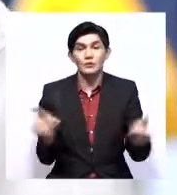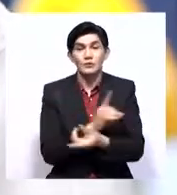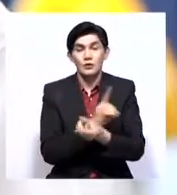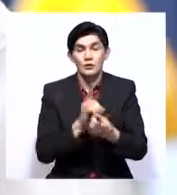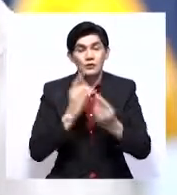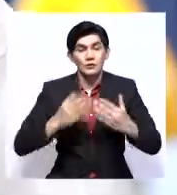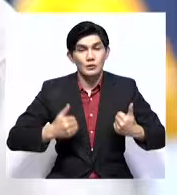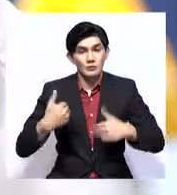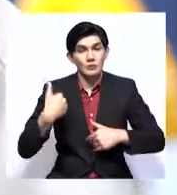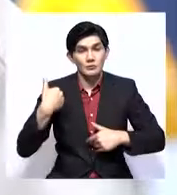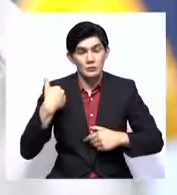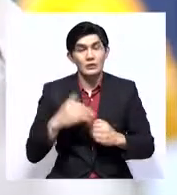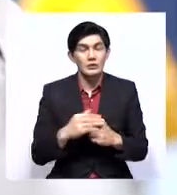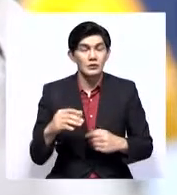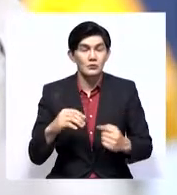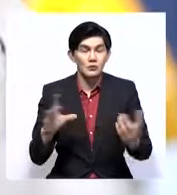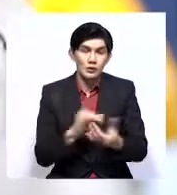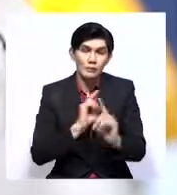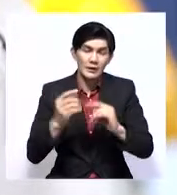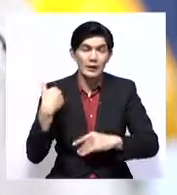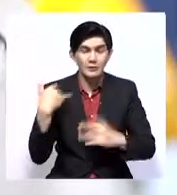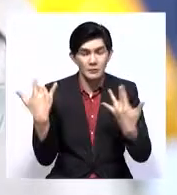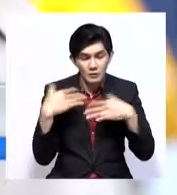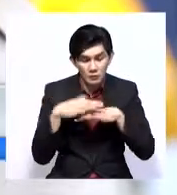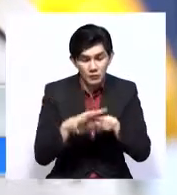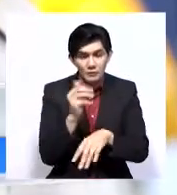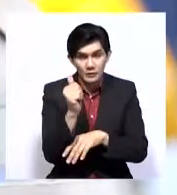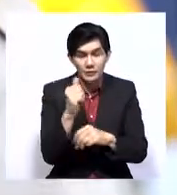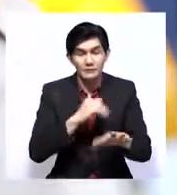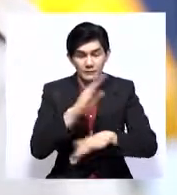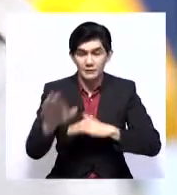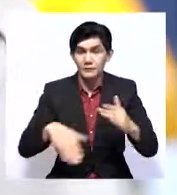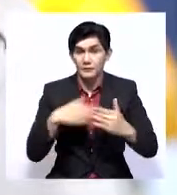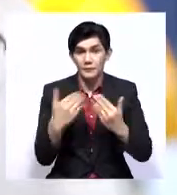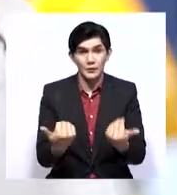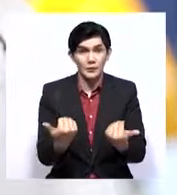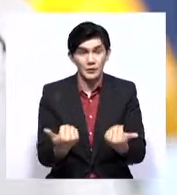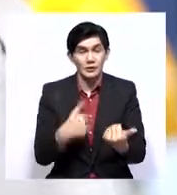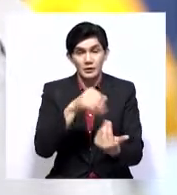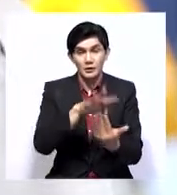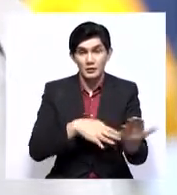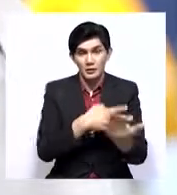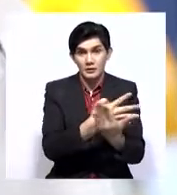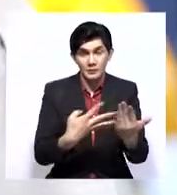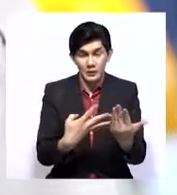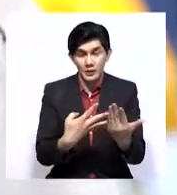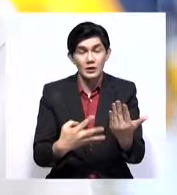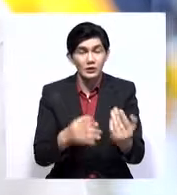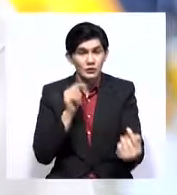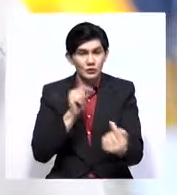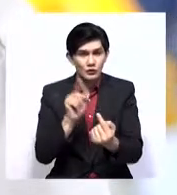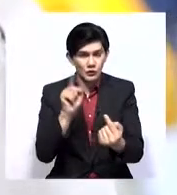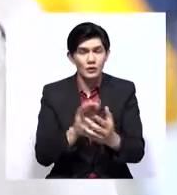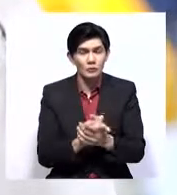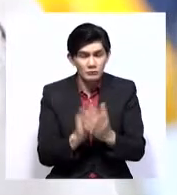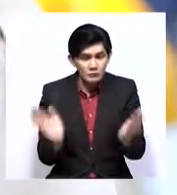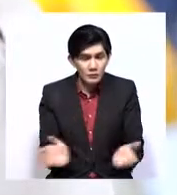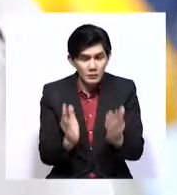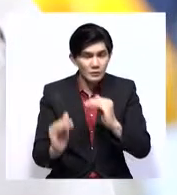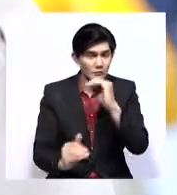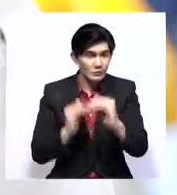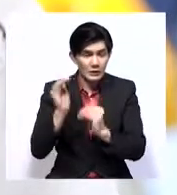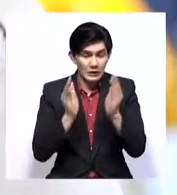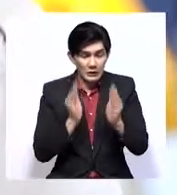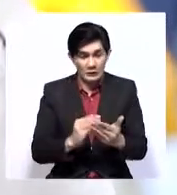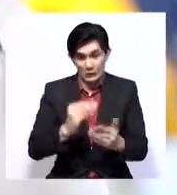มวัฒนธรรมอย่างสันติสุขซึ่งเรื่องทั้งหมดนี้เป็นนโยบายภายใต้การส่งเสริมพัฒน